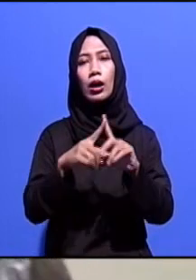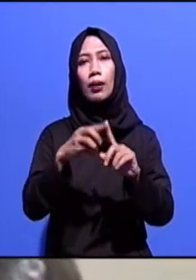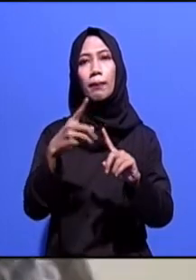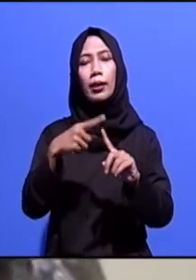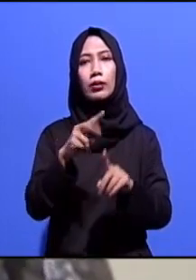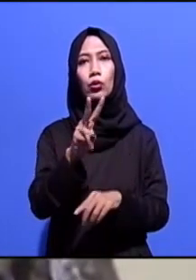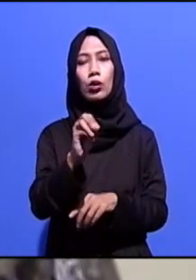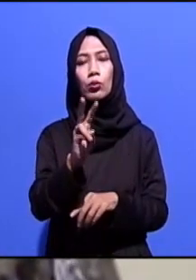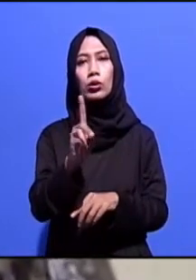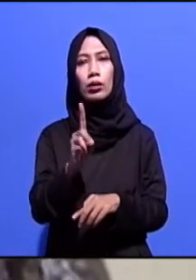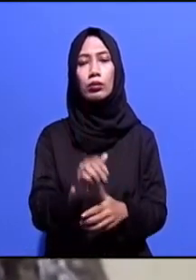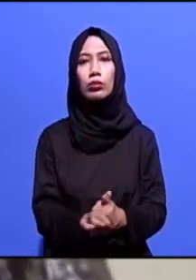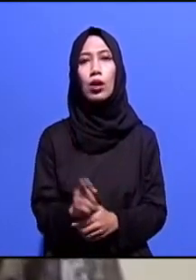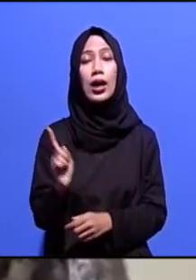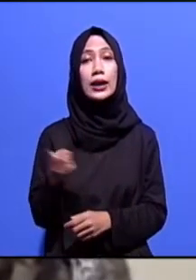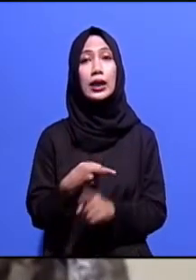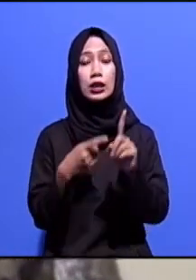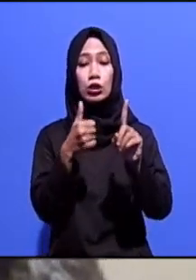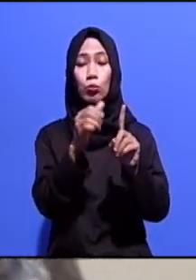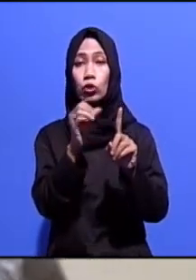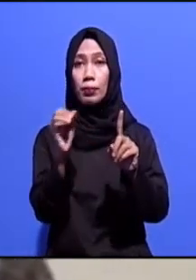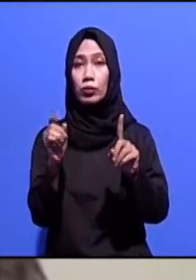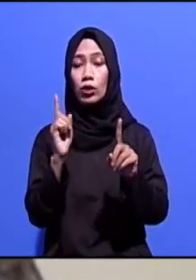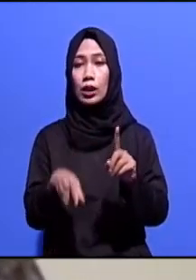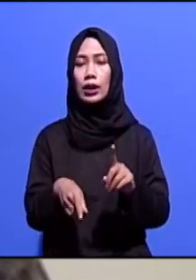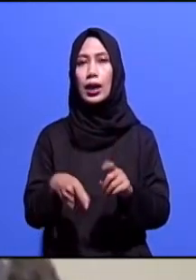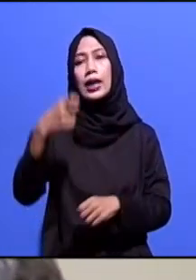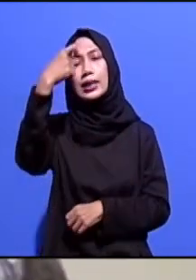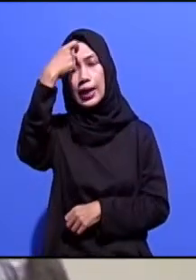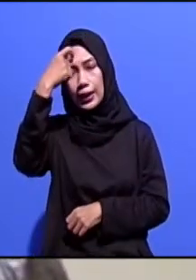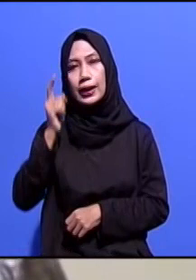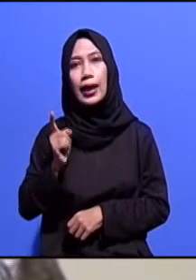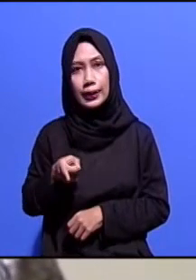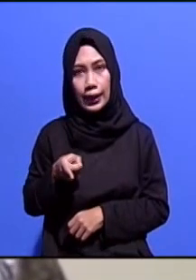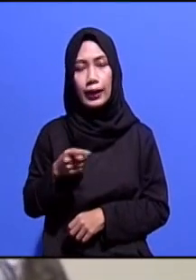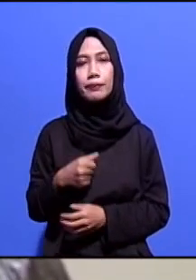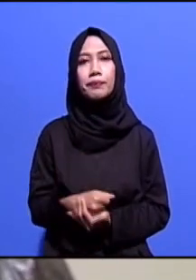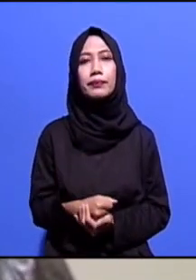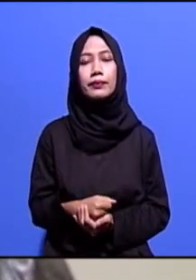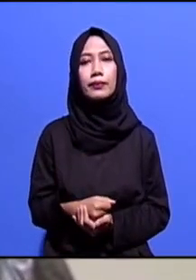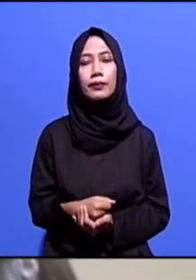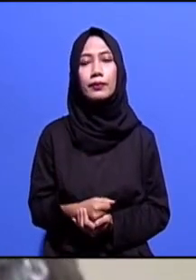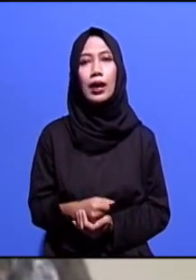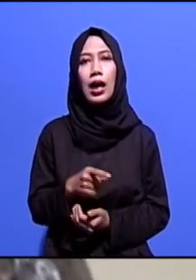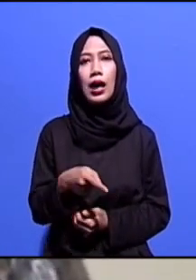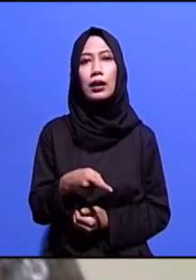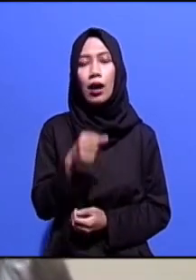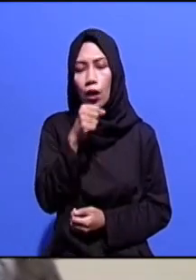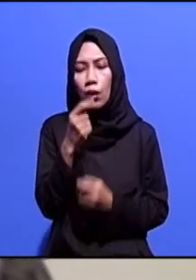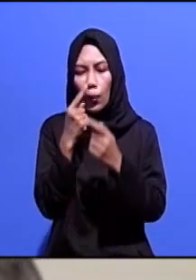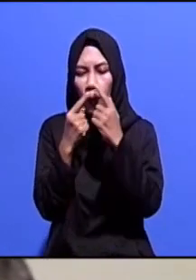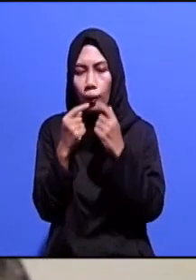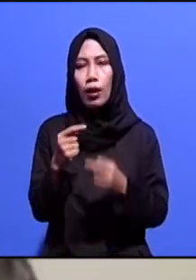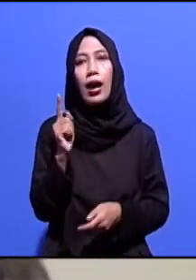Dari 1.620 itu ada yang menderita sakit, ya, ada yang flu berat,